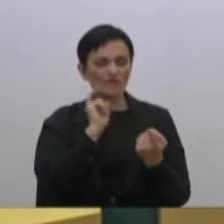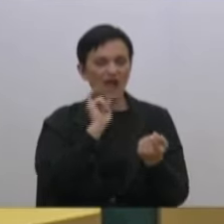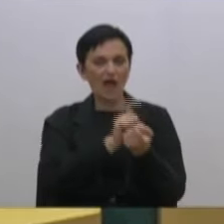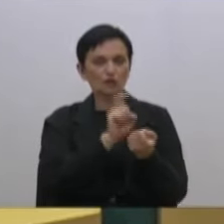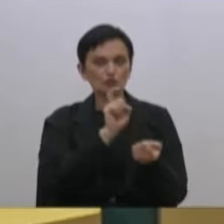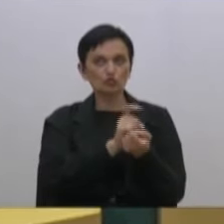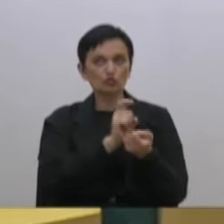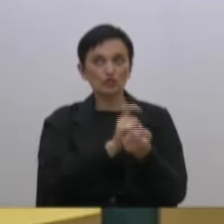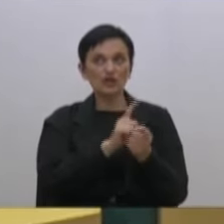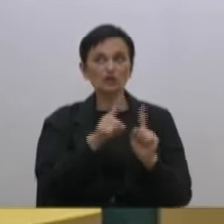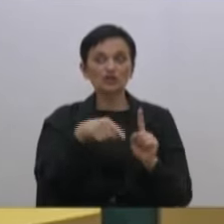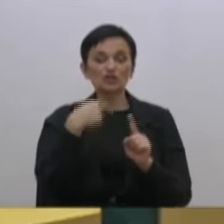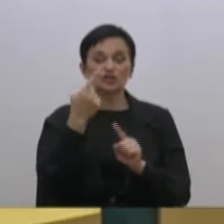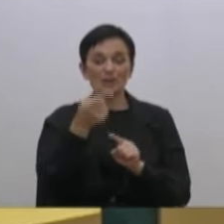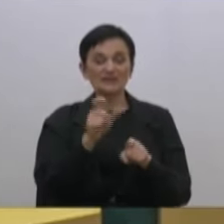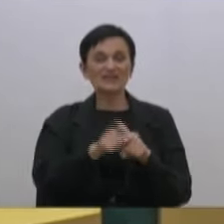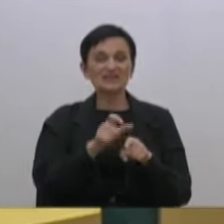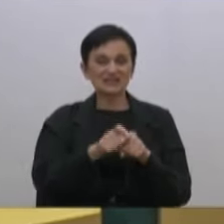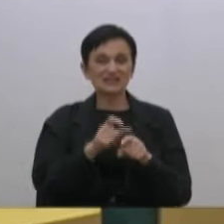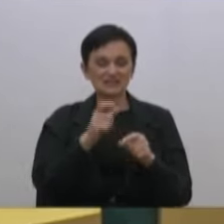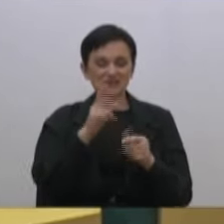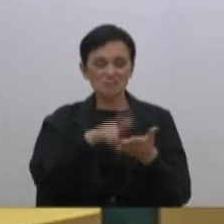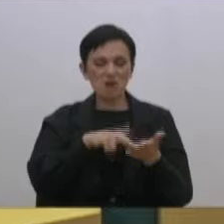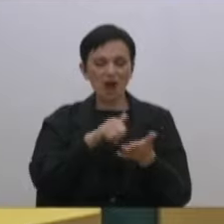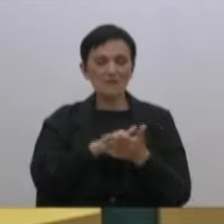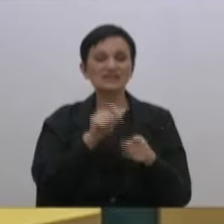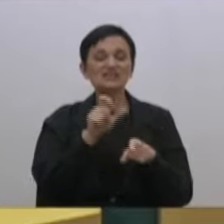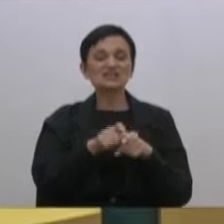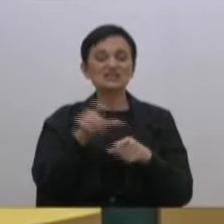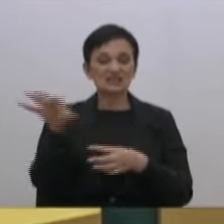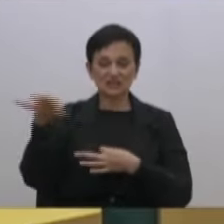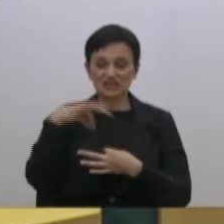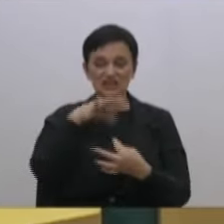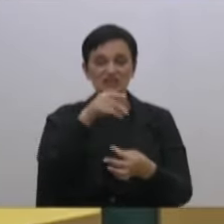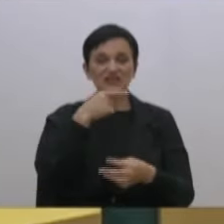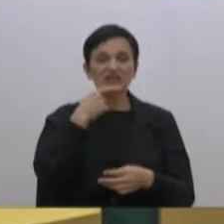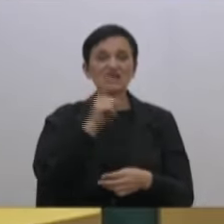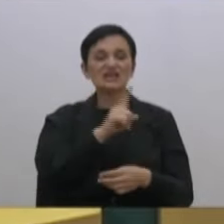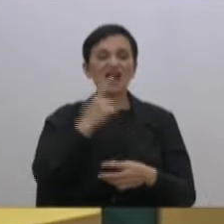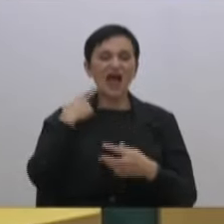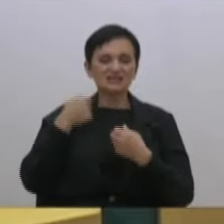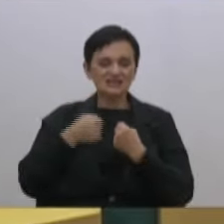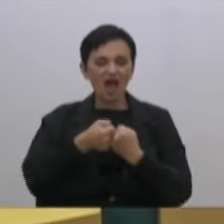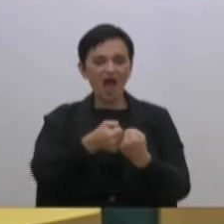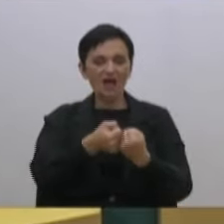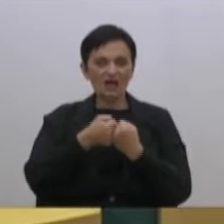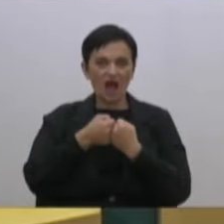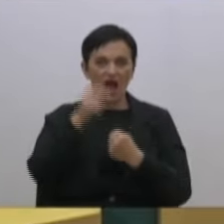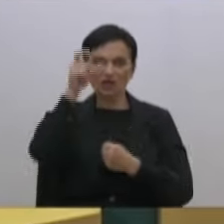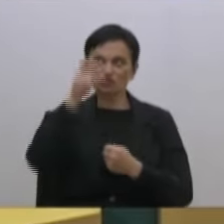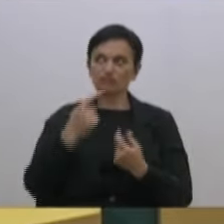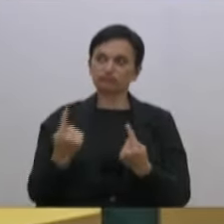და შემდეგი სიტყვებით მაპატიეთ ამ ბარბარიზმისთვის, უბრალოდ ციტირებას ვახდნენ, რას ეკაჩავები, ამ ხელაკაცი